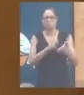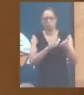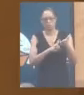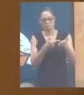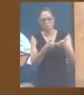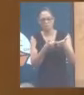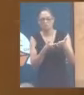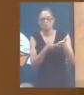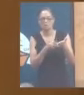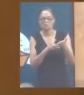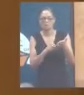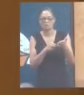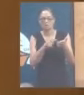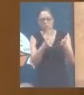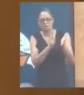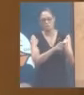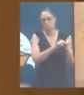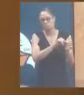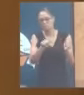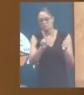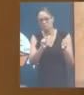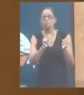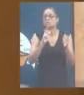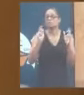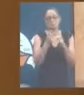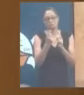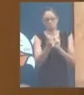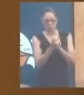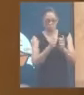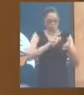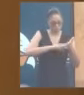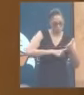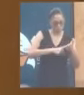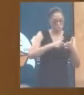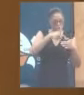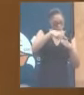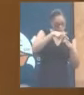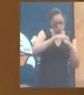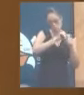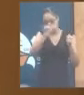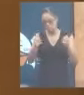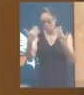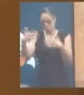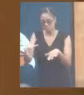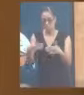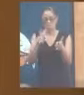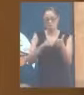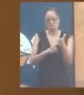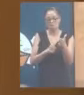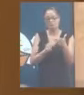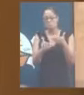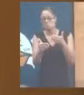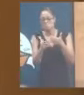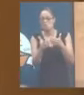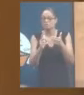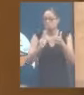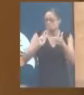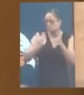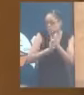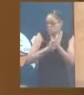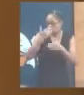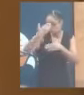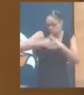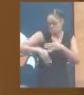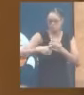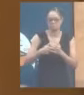commence à telle date, tel jour, il signe, et puis il y a enfin telle date, tel jour. Le contrat arrive à terme, telle date.